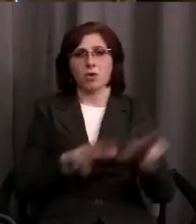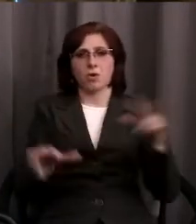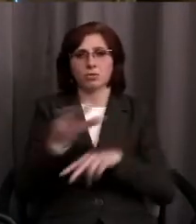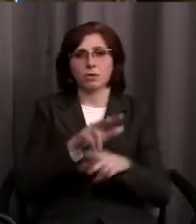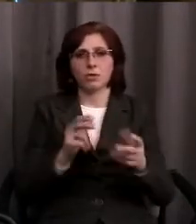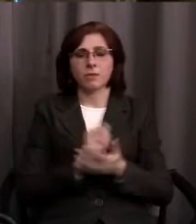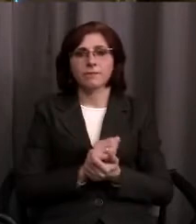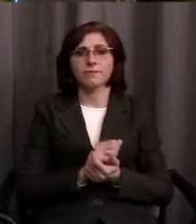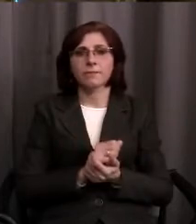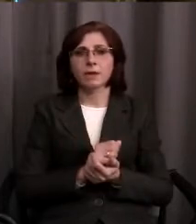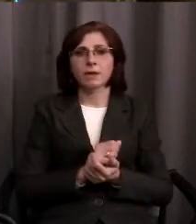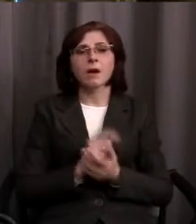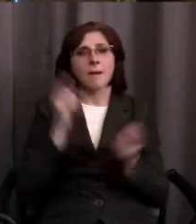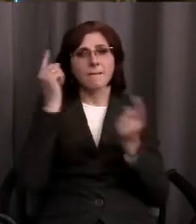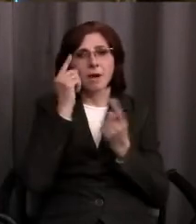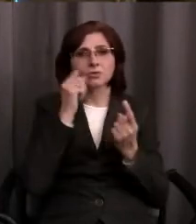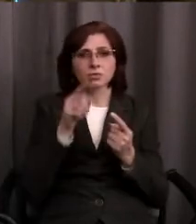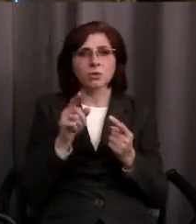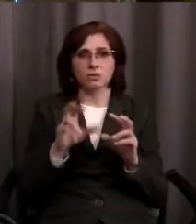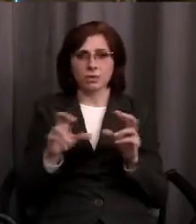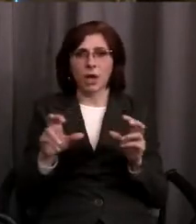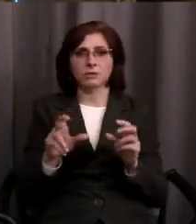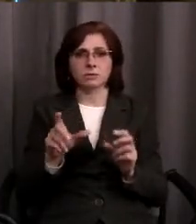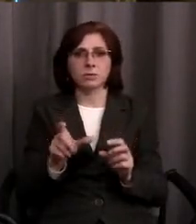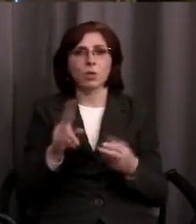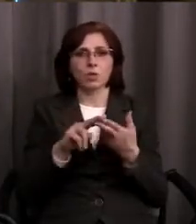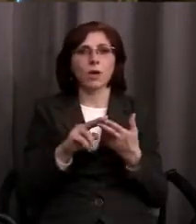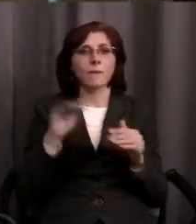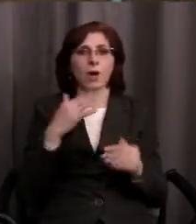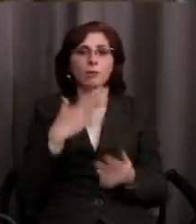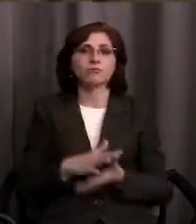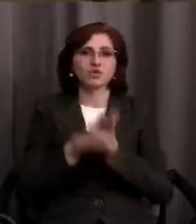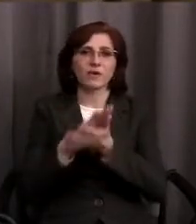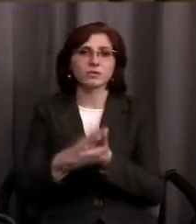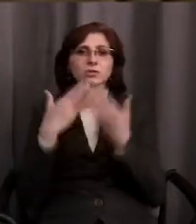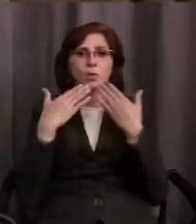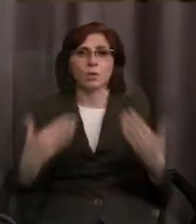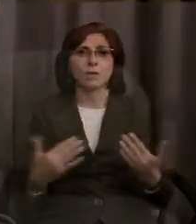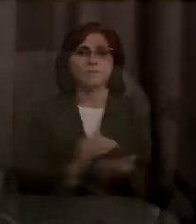Myślę, że to jest czas, który mogę poświęcić. Dziękuję.